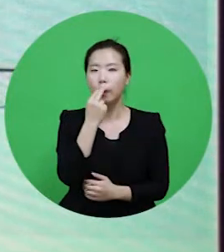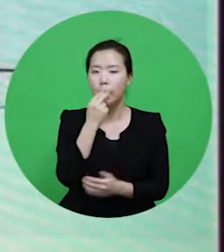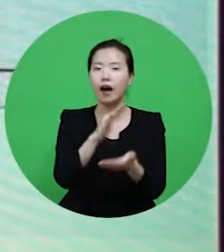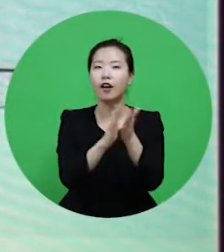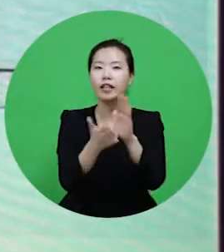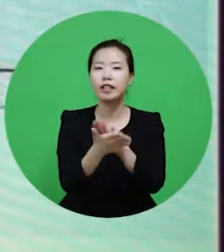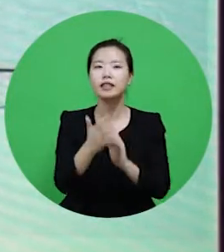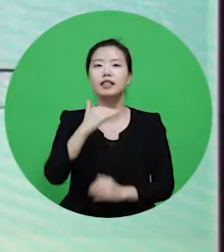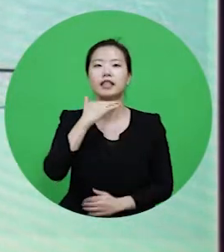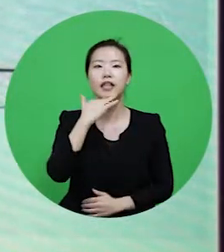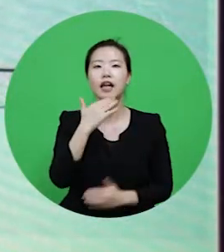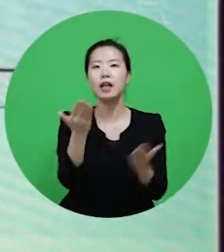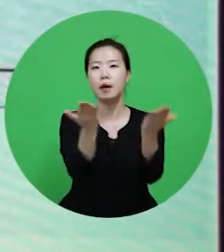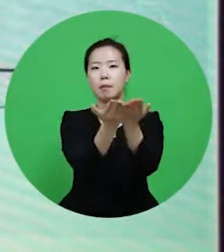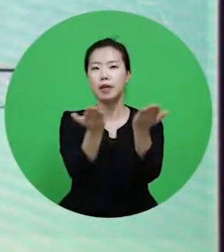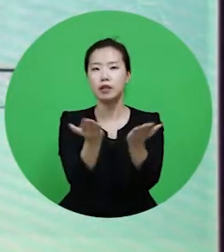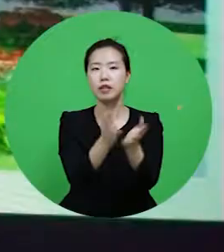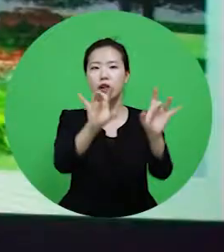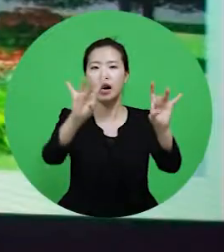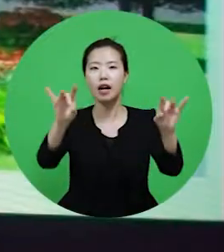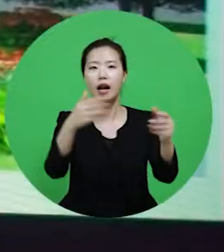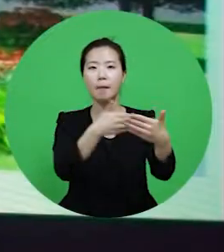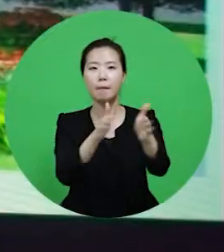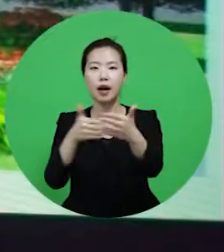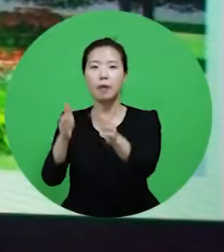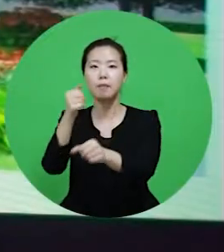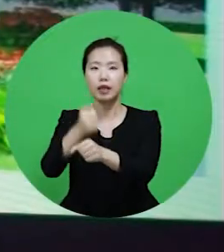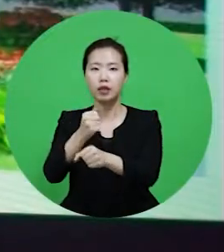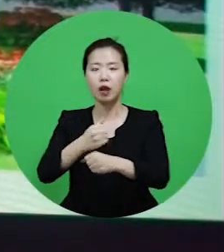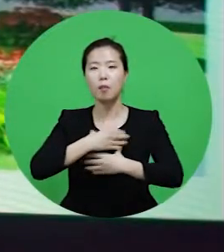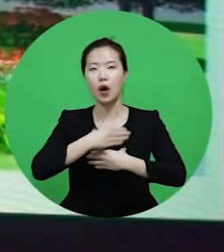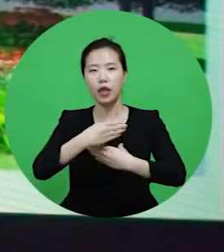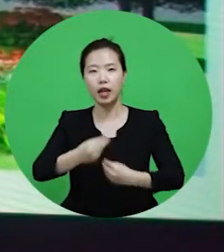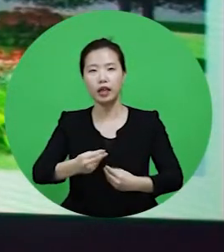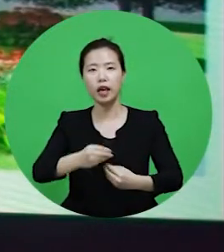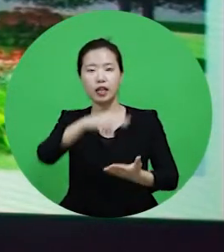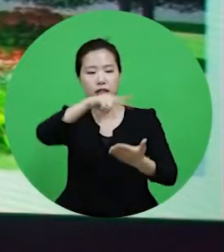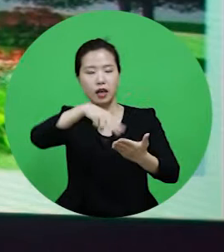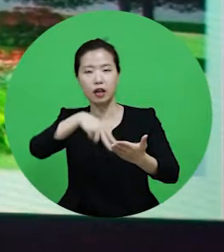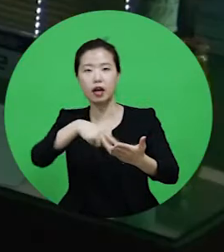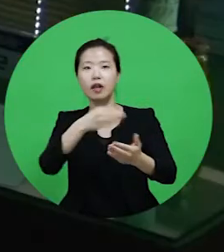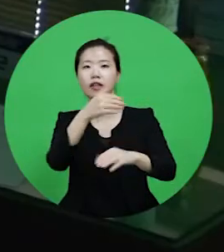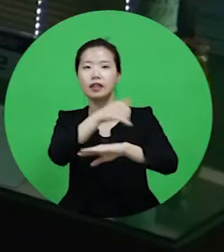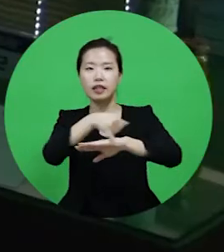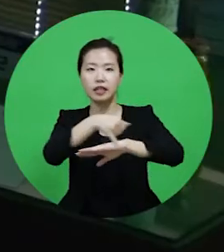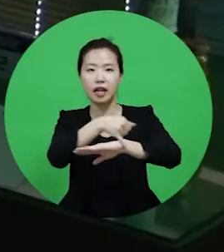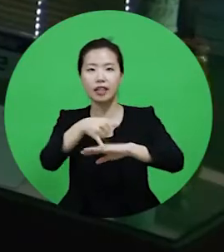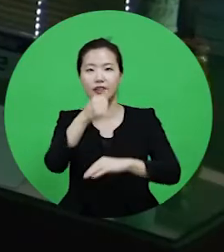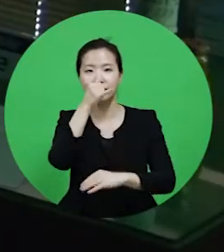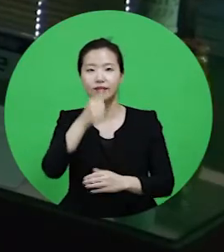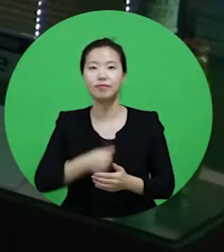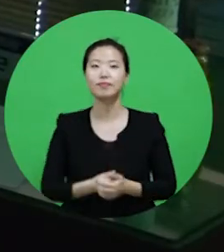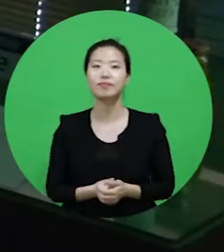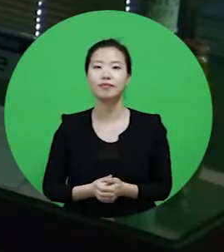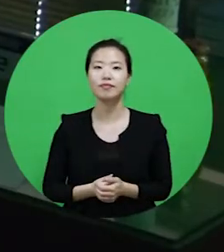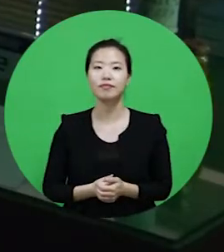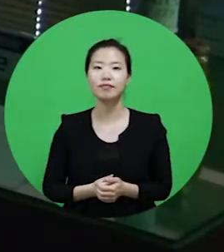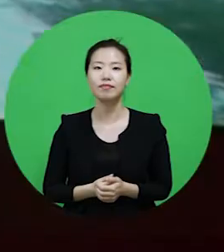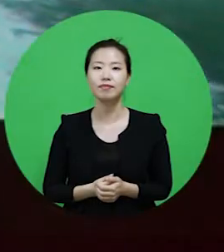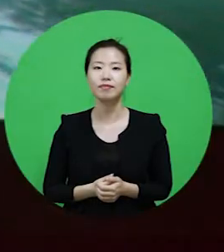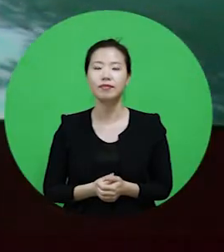영아, 유아, 어린이 등 연령대별 맞춤 공간을 마련해 편하게 책을 읽을 수 있도록 설계돼 눈길을